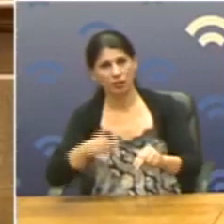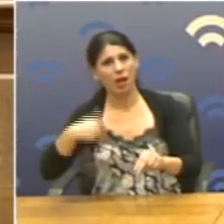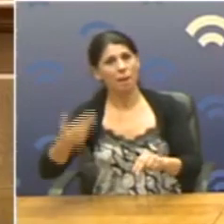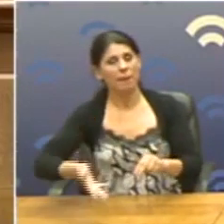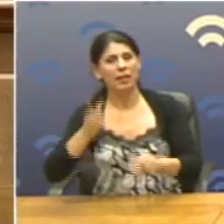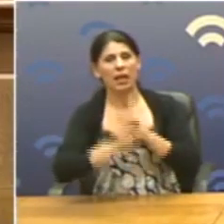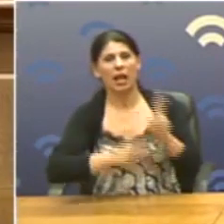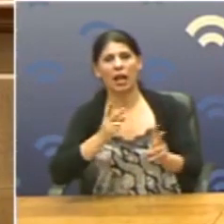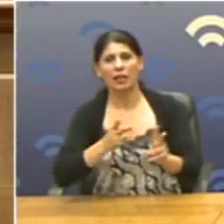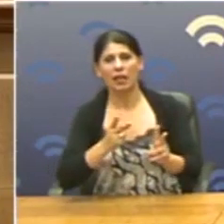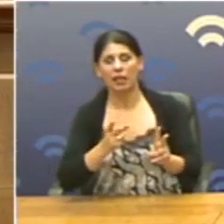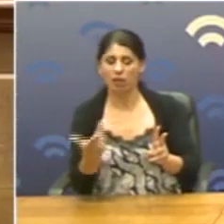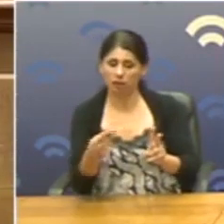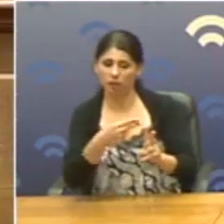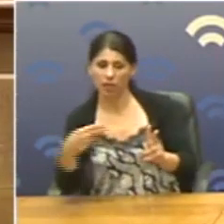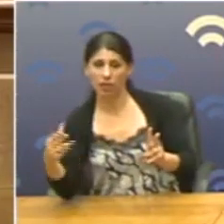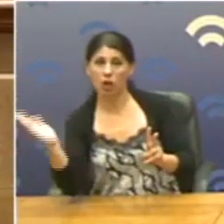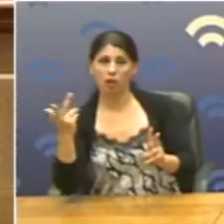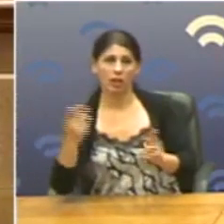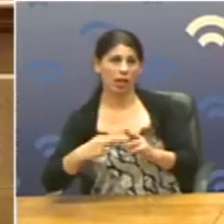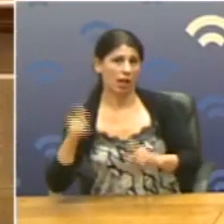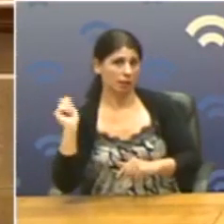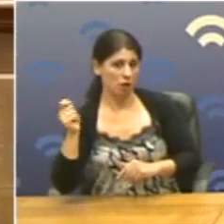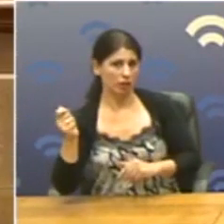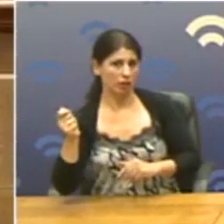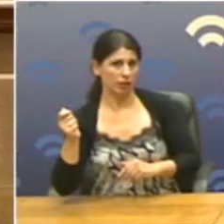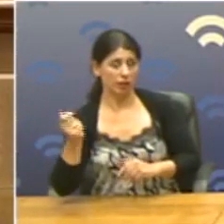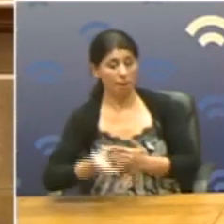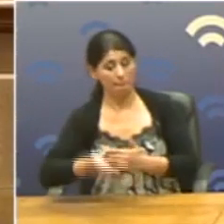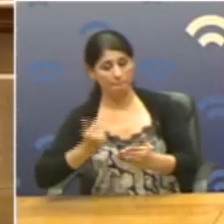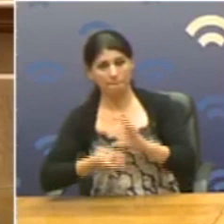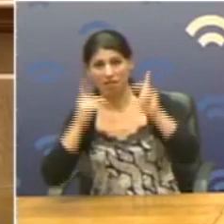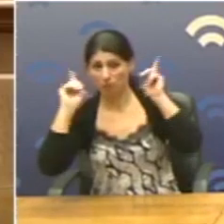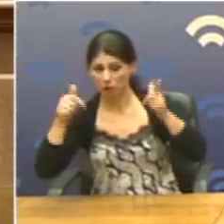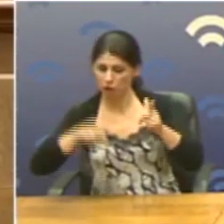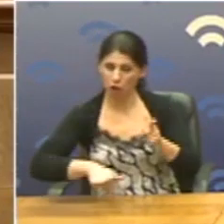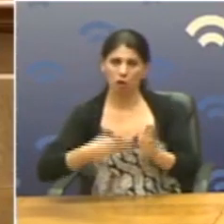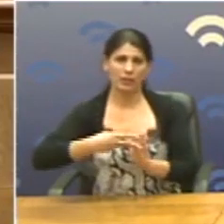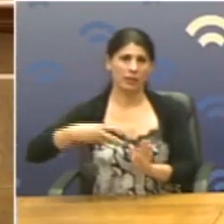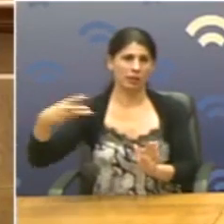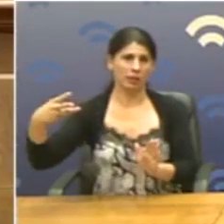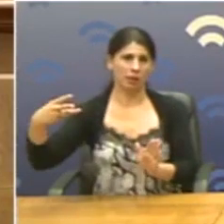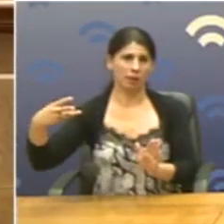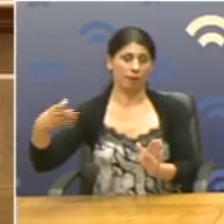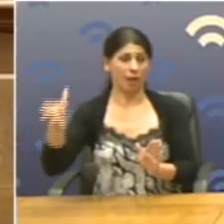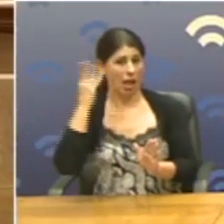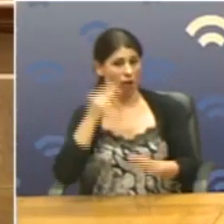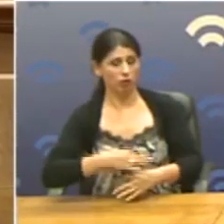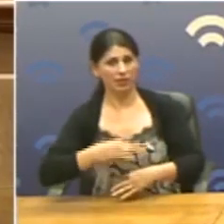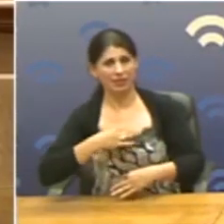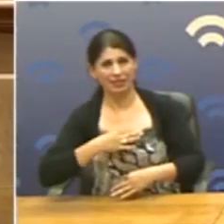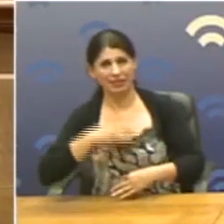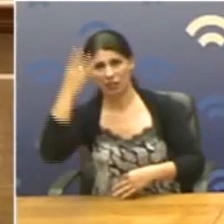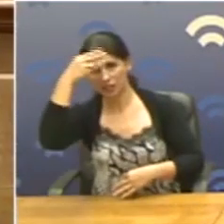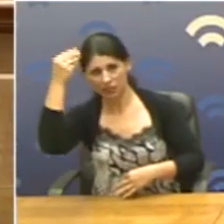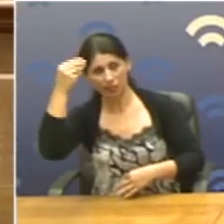καταγγείλετε φραστικά όταν είσαστε στην αντιπολίτευση. Πριν η Νέα Δημοκρατία, τώρα ο ΣΥΡΙΖΑ. Άκουσα τον κύριο Τσίπρα σε ομιλία του